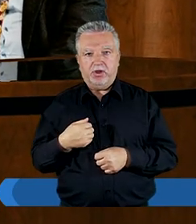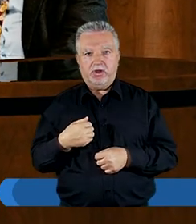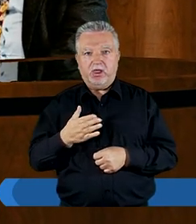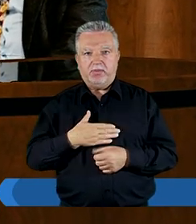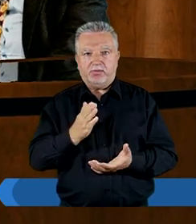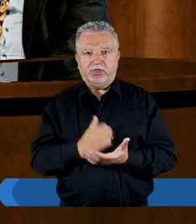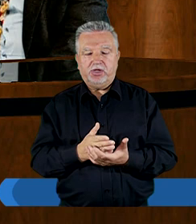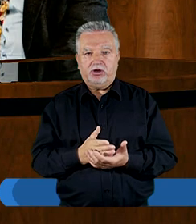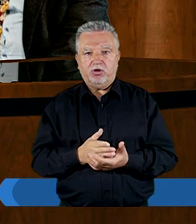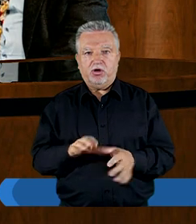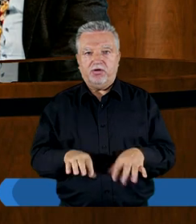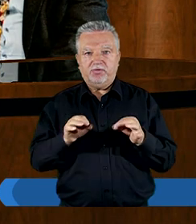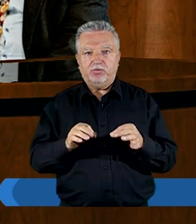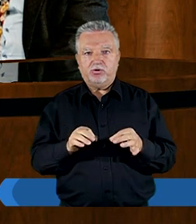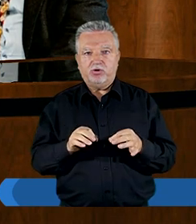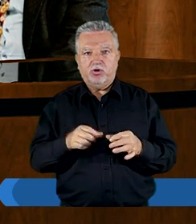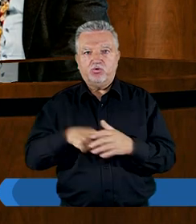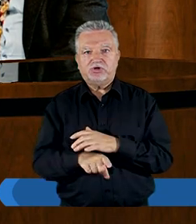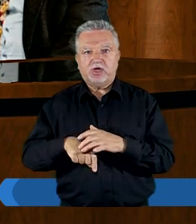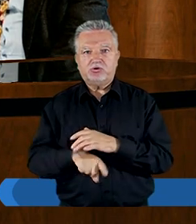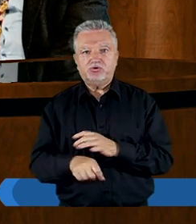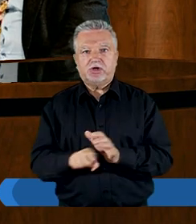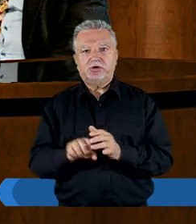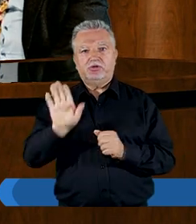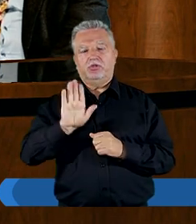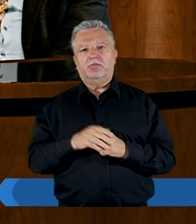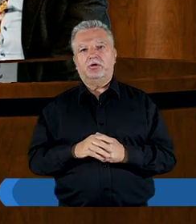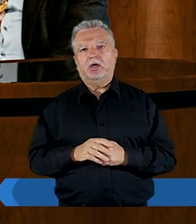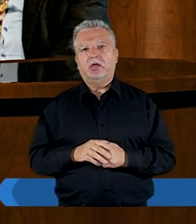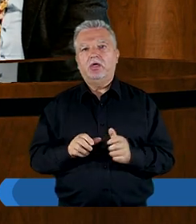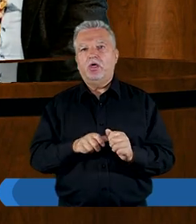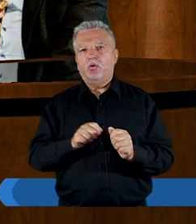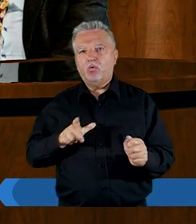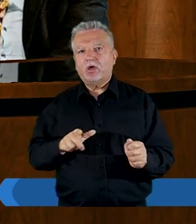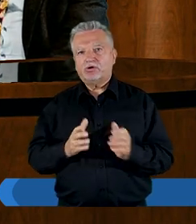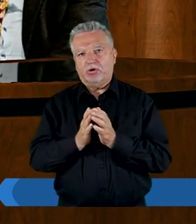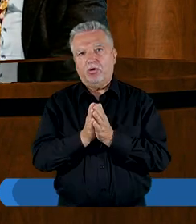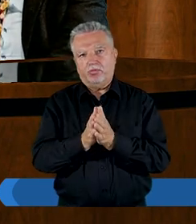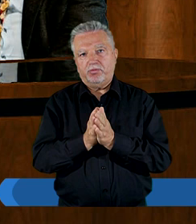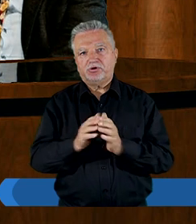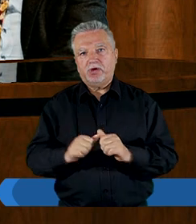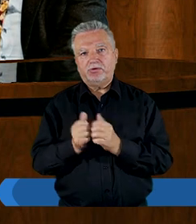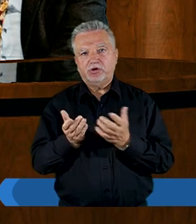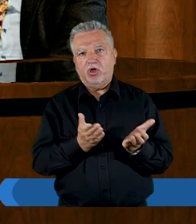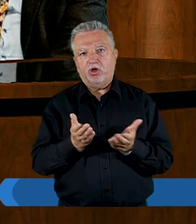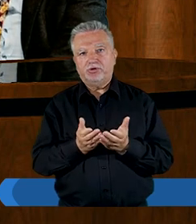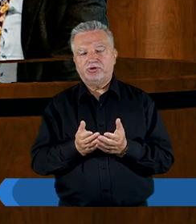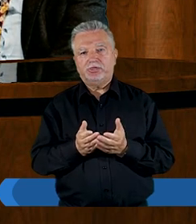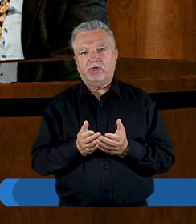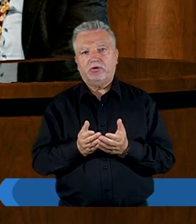wybór coraz bliżej uciekać do Boga. Łukaszu, ja bym może poprosiła ciebie, abyś odczytał